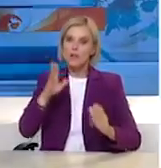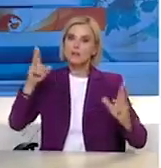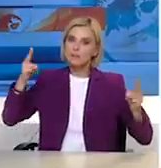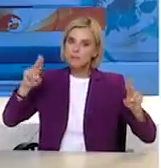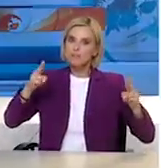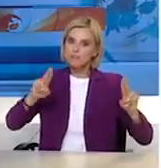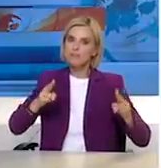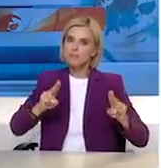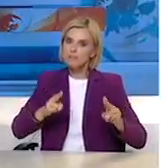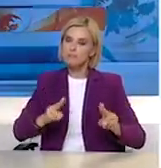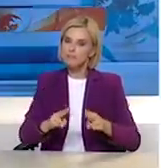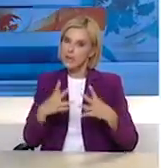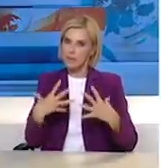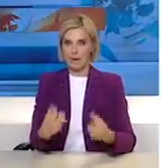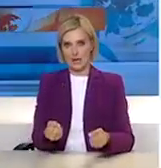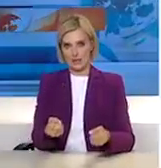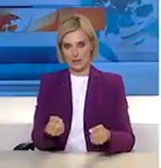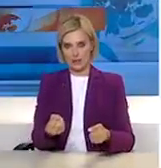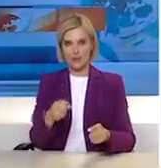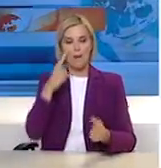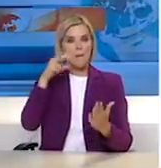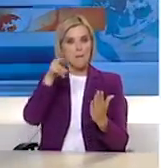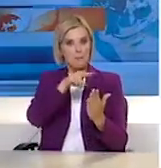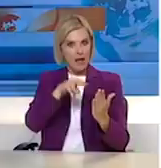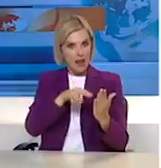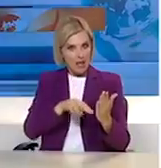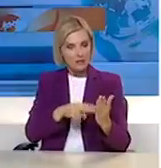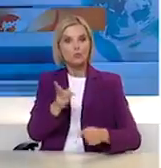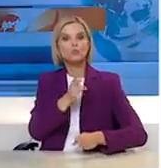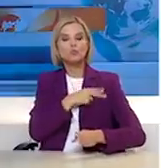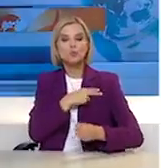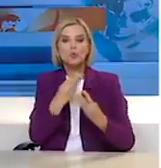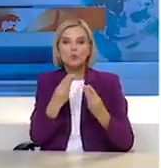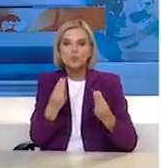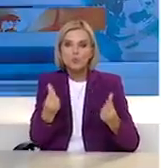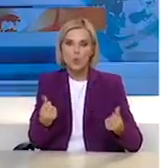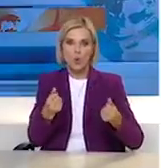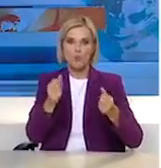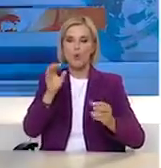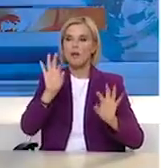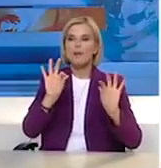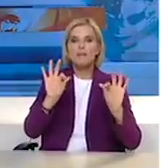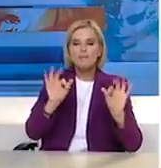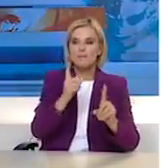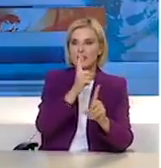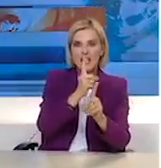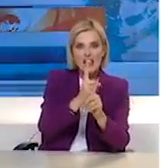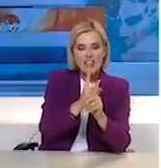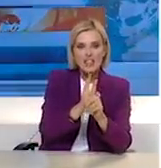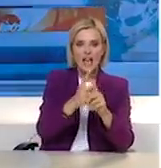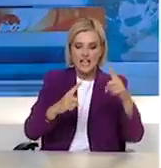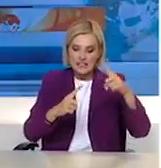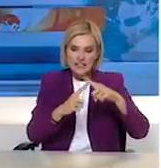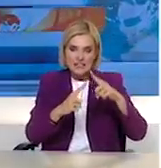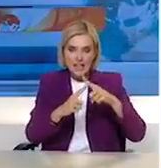σε ενήλικες ασθενείς με τη νέα νόσο. Η μελέτη αυτή χρησιμοποίησε αντικειμενικό τρόπο μέτρησης οσφρητικής δυσλειτουργίας με ειδικά τεστ και ανείχνευσε